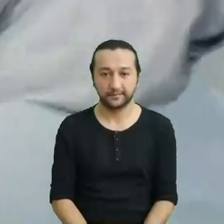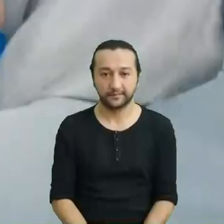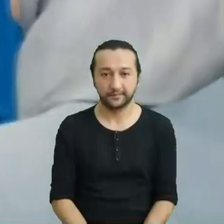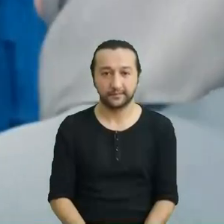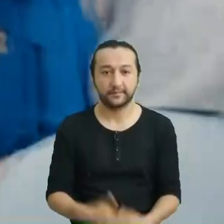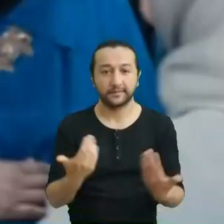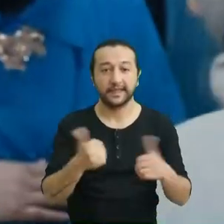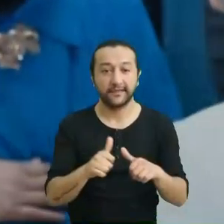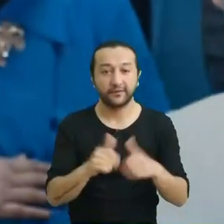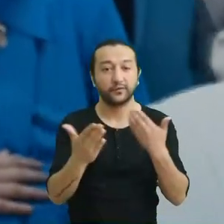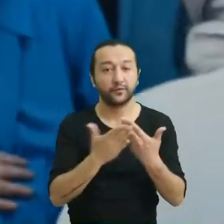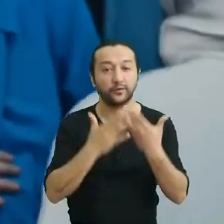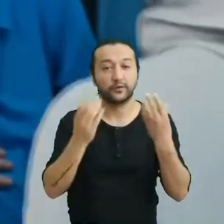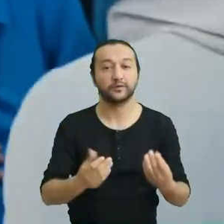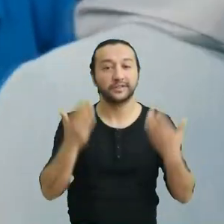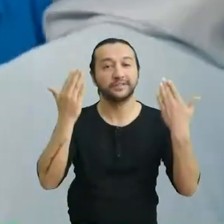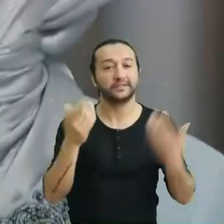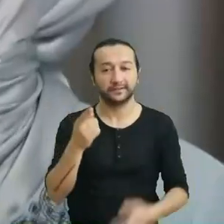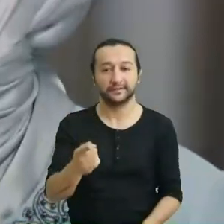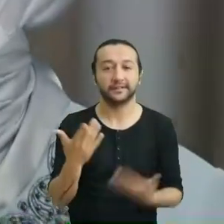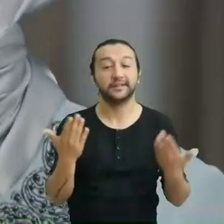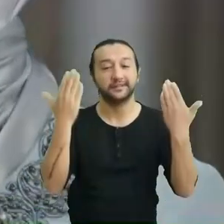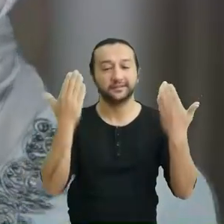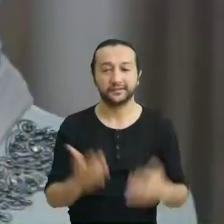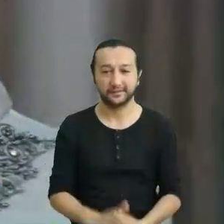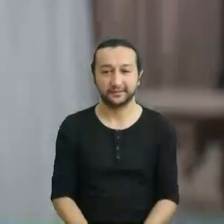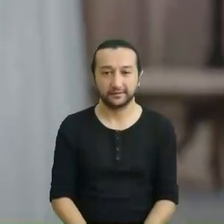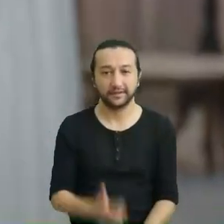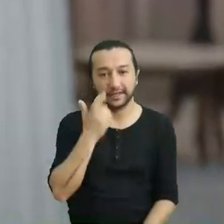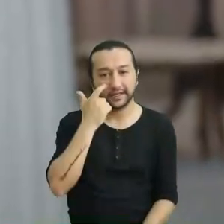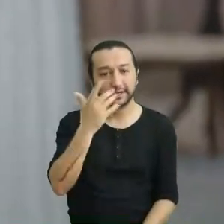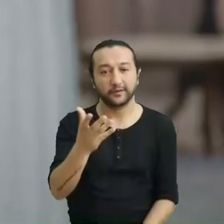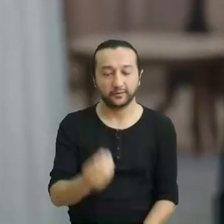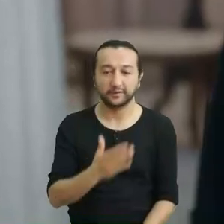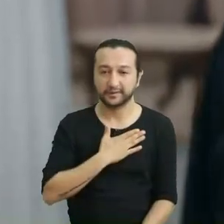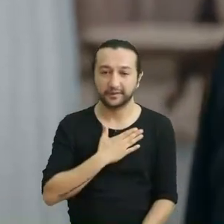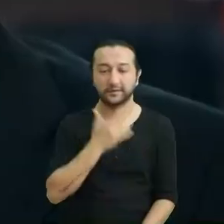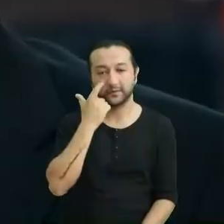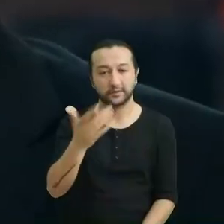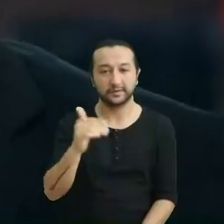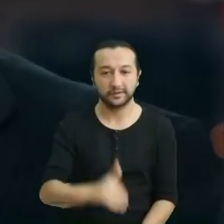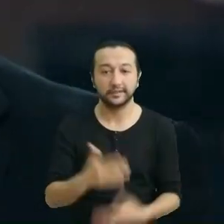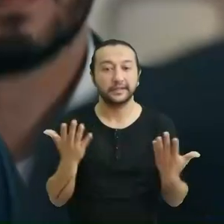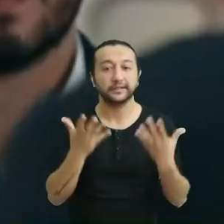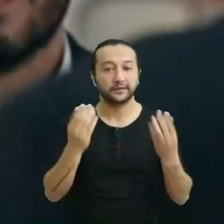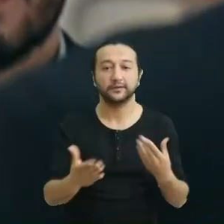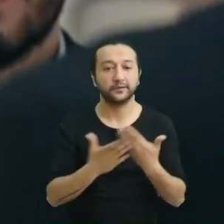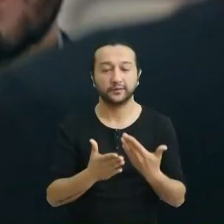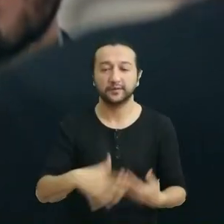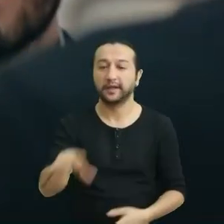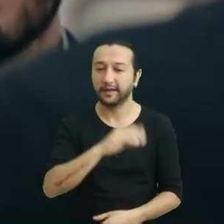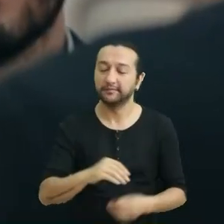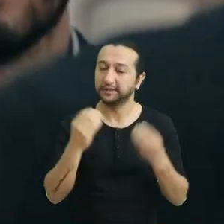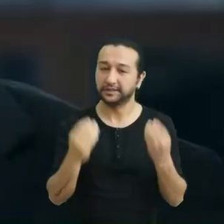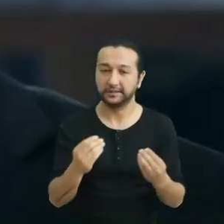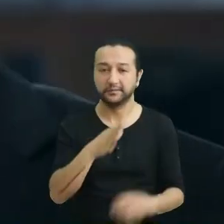öpüştü. İlgilik düğünleri de olur inşallah. Amin inşallah. Hayırlı olsun. Sağ olasın. Hoş geldin. Nasıl geçti de?